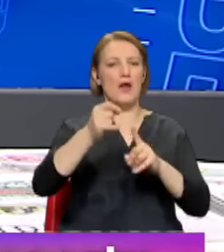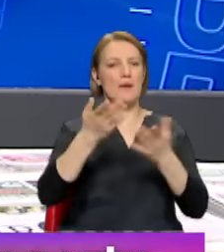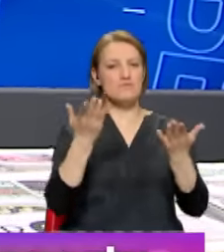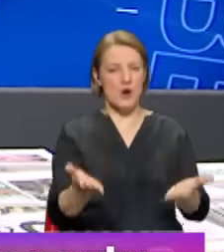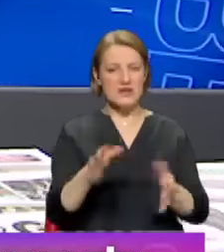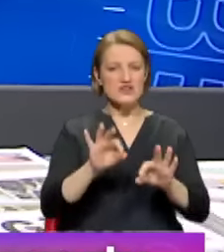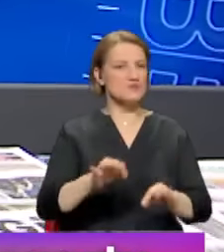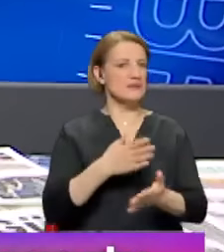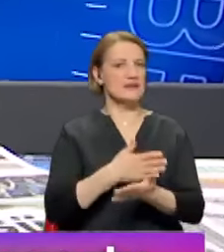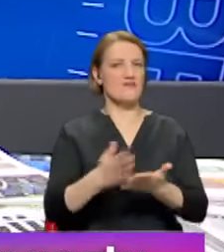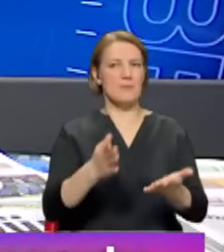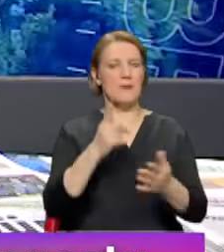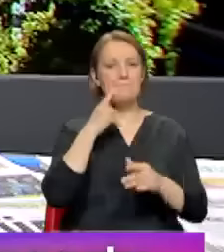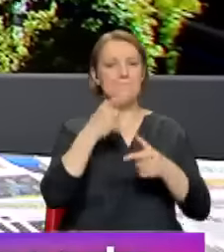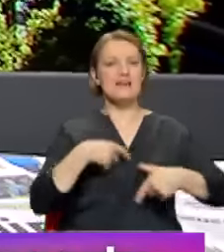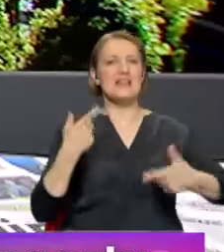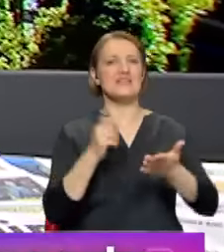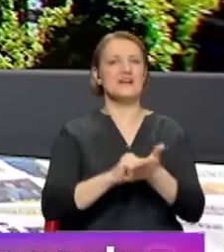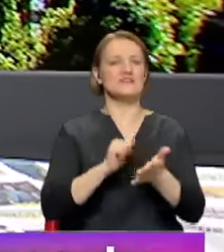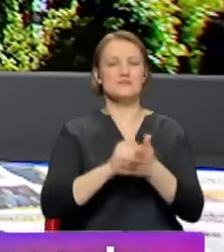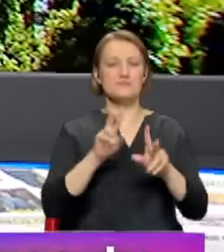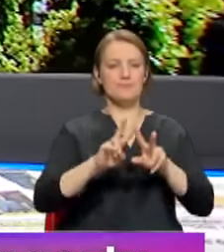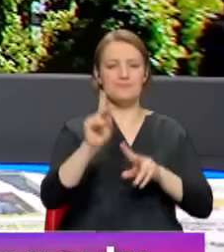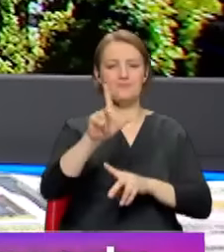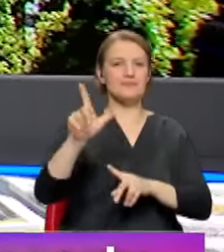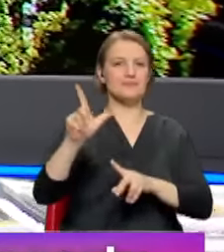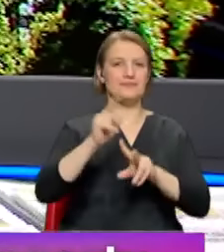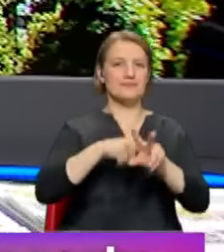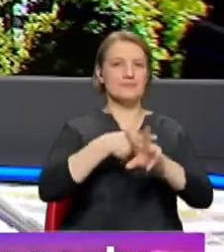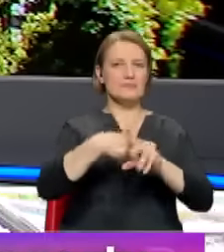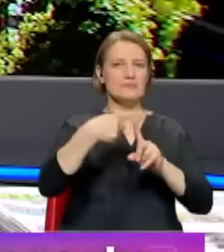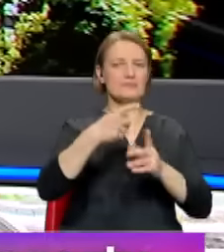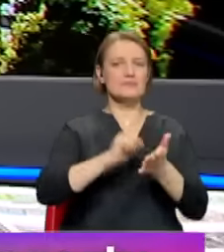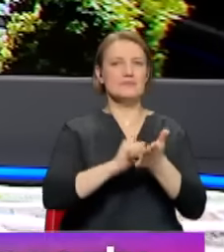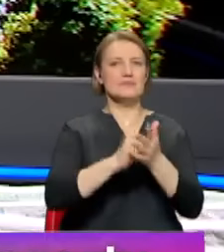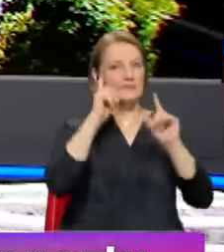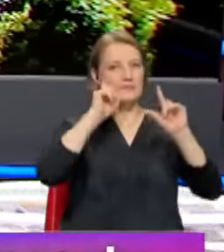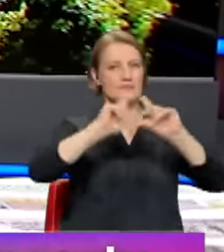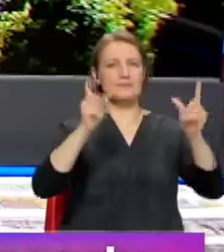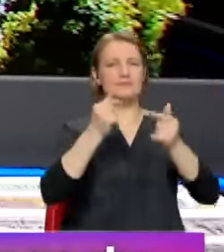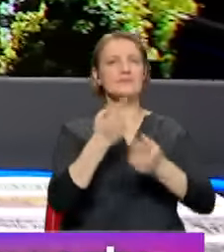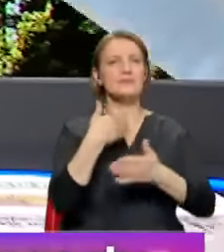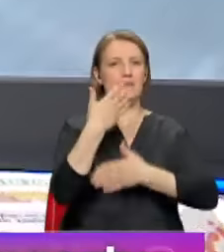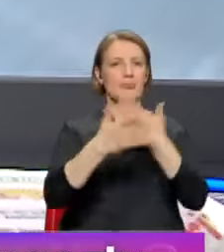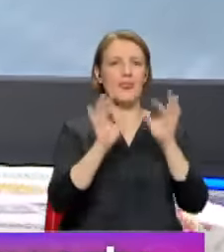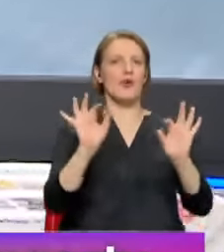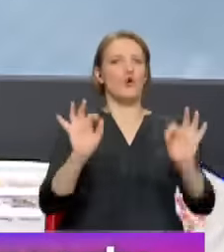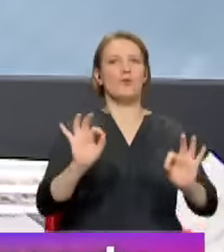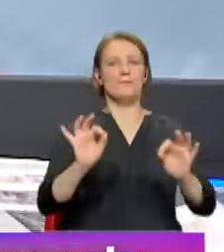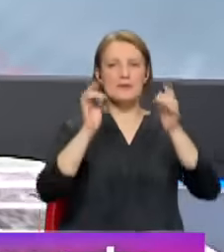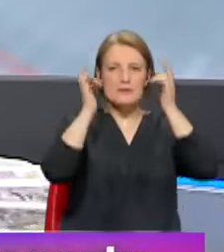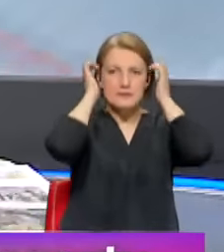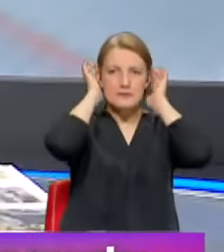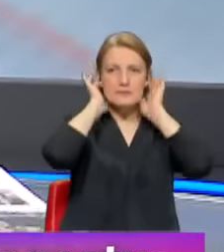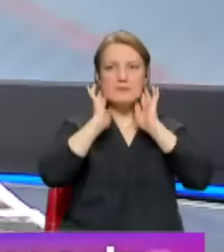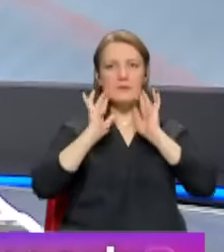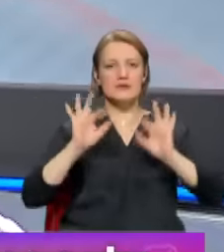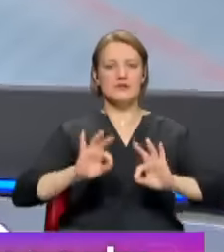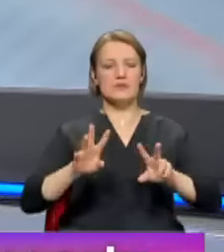Peki devam edelim. Milliyet Gazetesi, Milliyet Gazetesi'nin manşeti birazcık anlattık ama önemli.